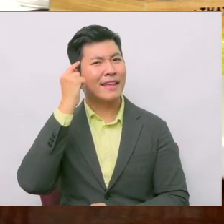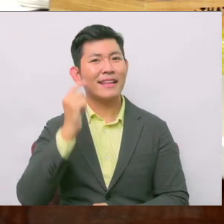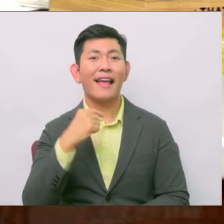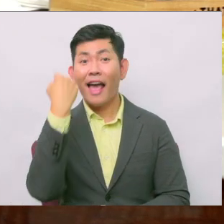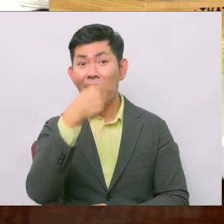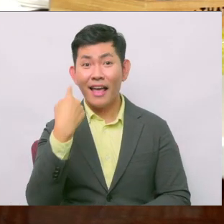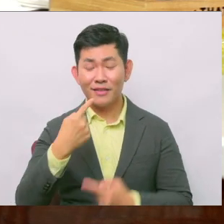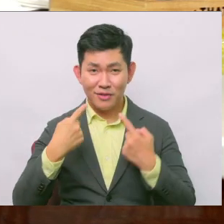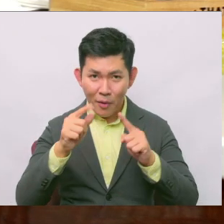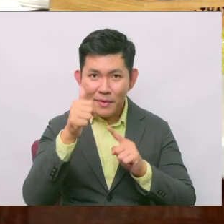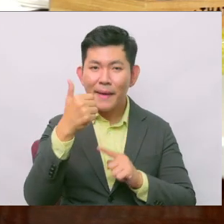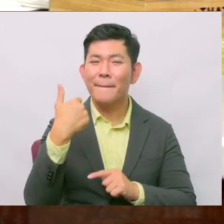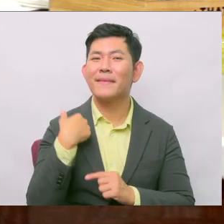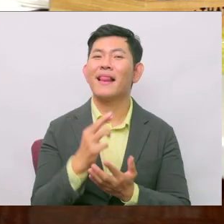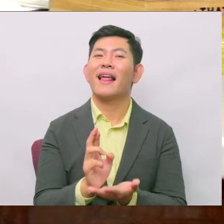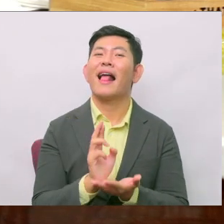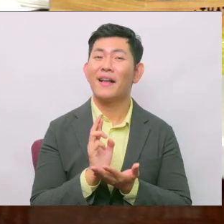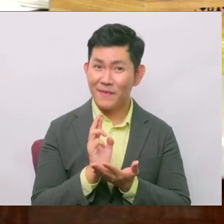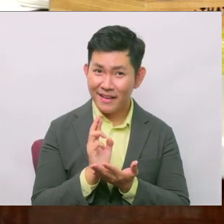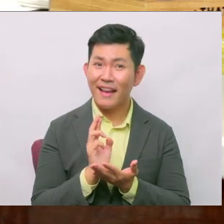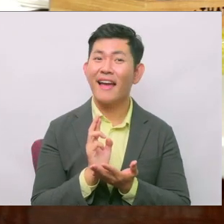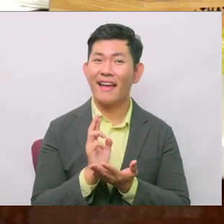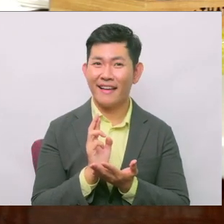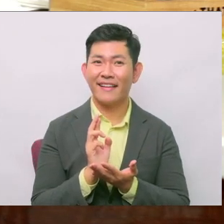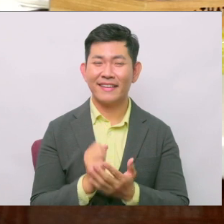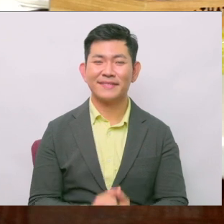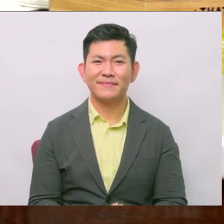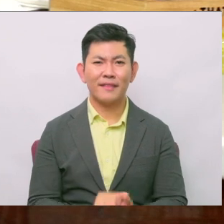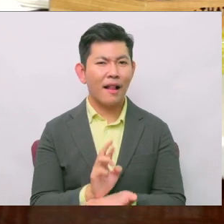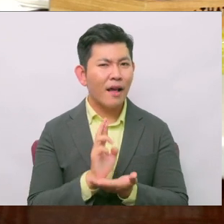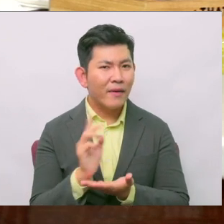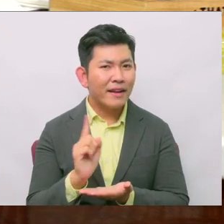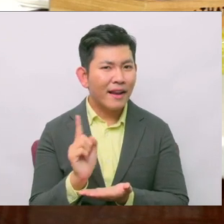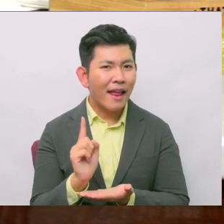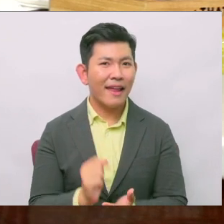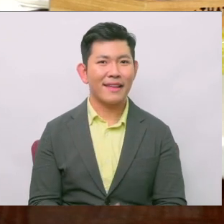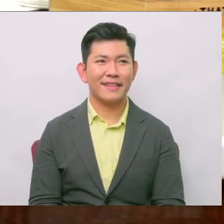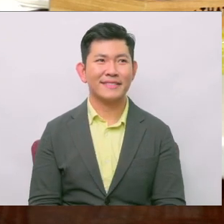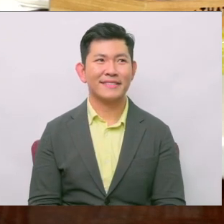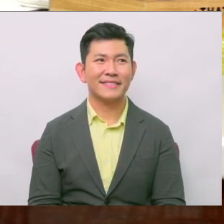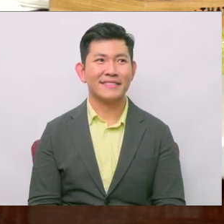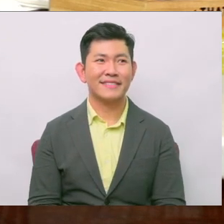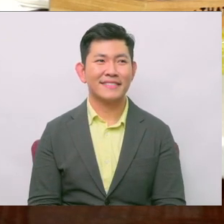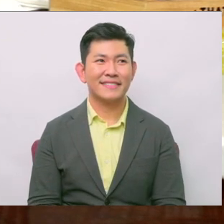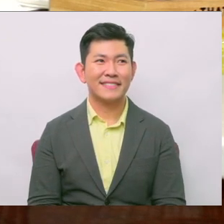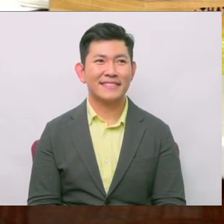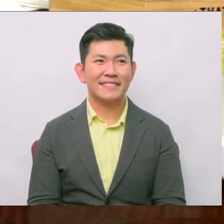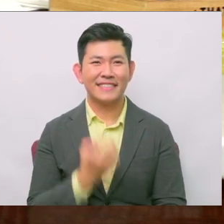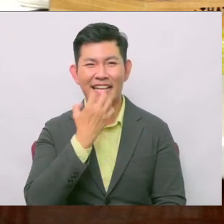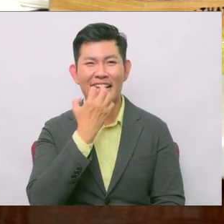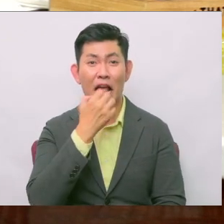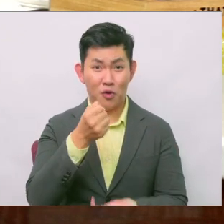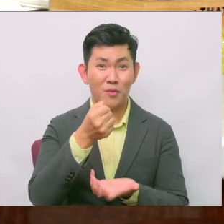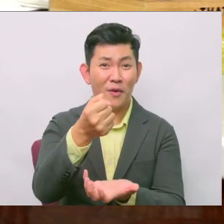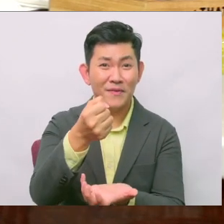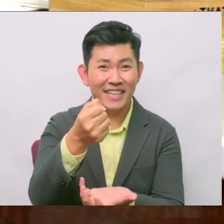ได้เรามีของรางวัลด้วยนะของรางวัลก็คือนะคะ ลูกประคบ ลูกประค